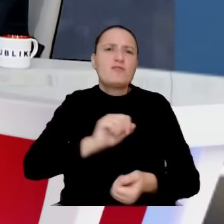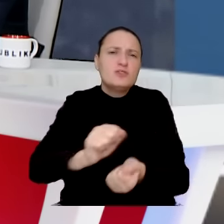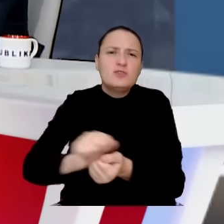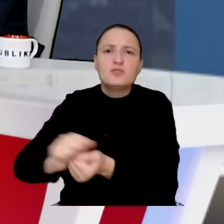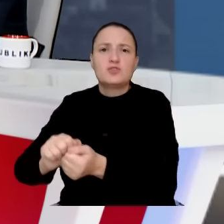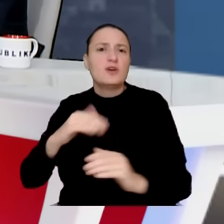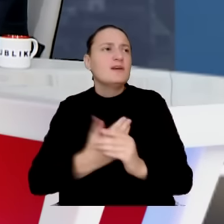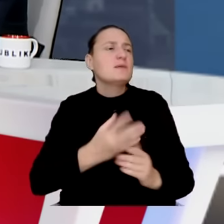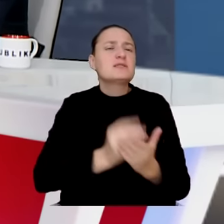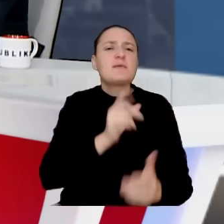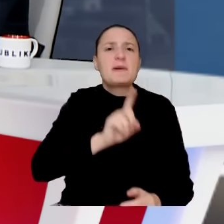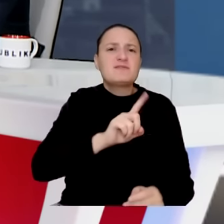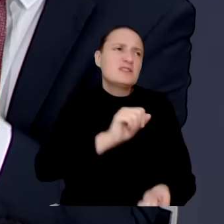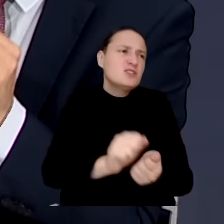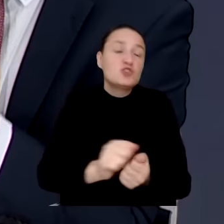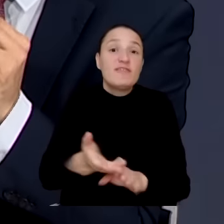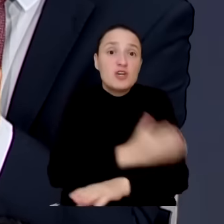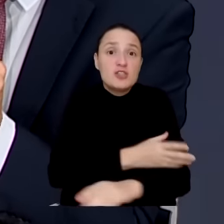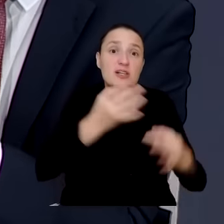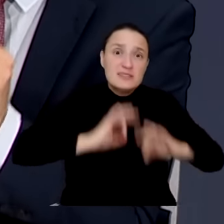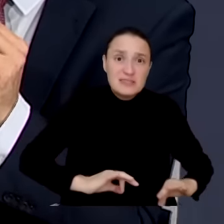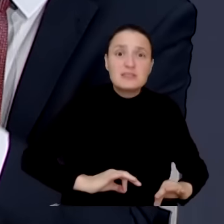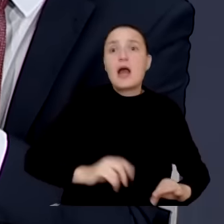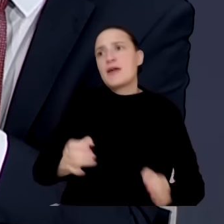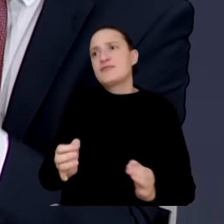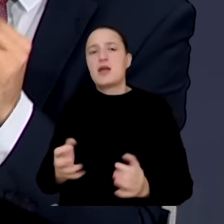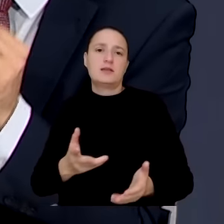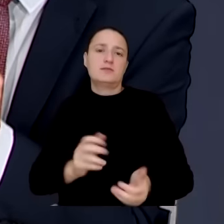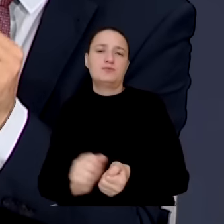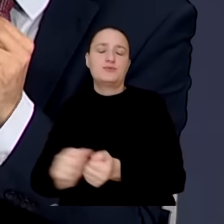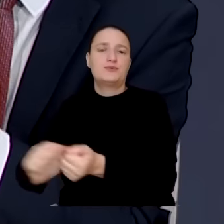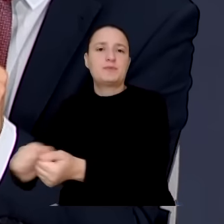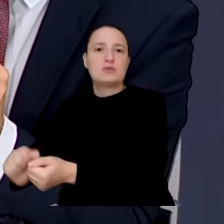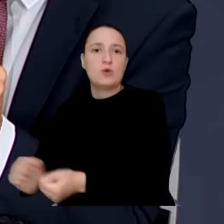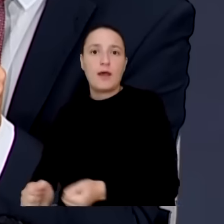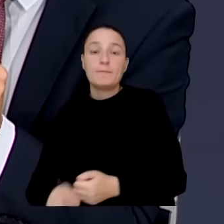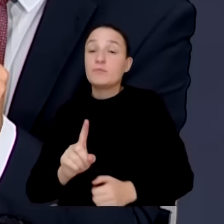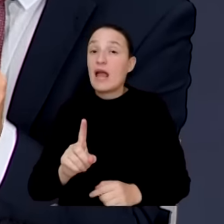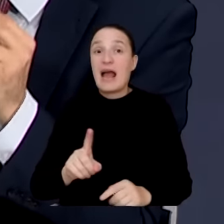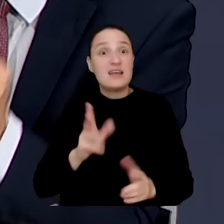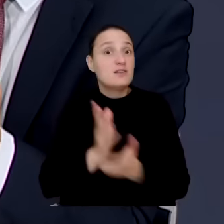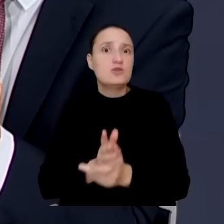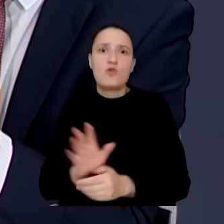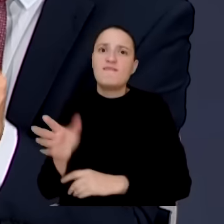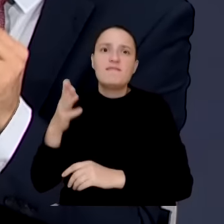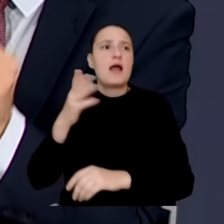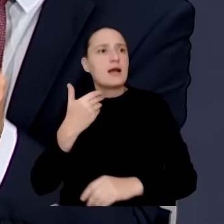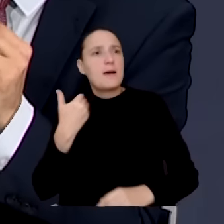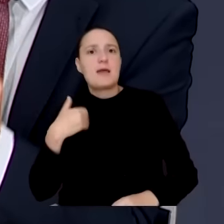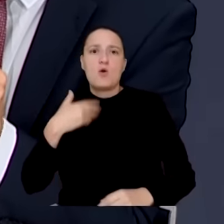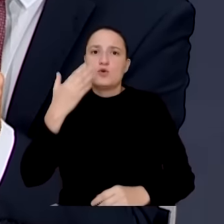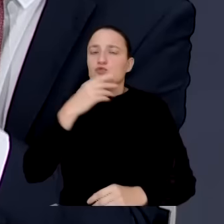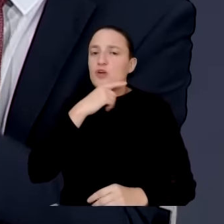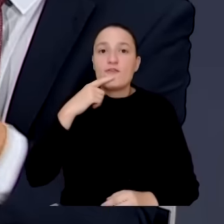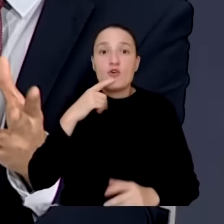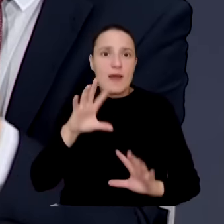Państwa które dotychczas były dochodowe idzie Cały czas naprzód i tylko razem pod jedną biało-czerwoną flagą jednocząc się możemy